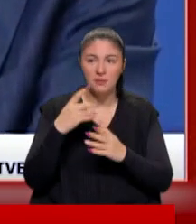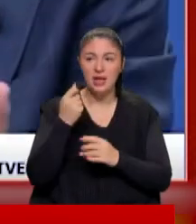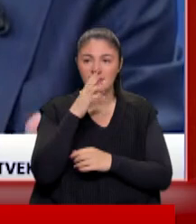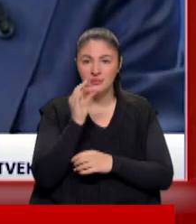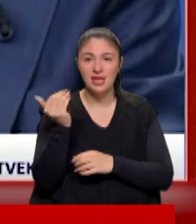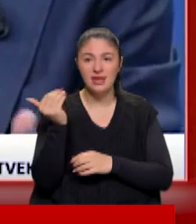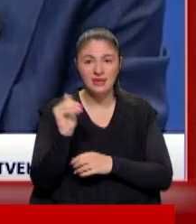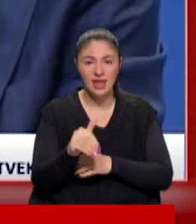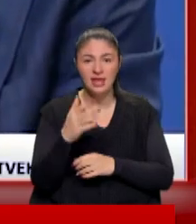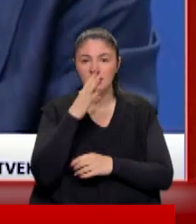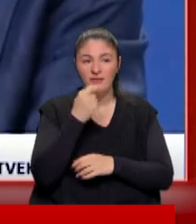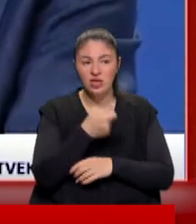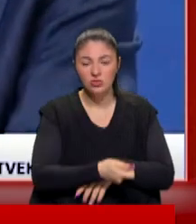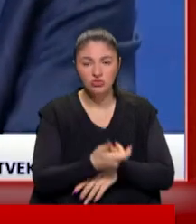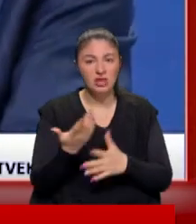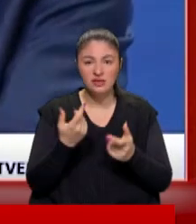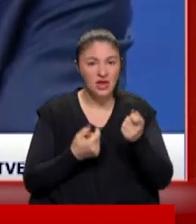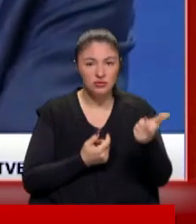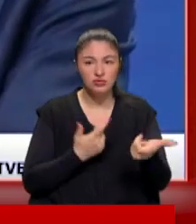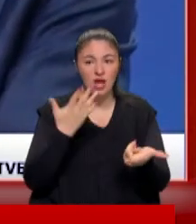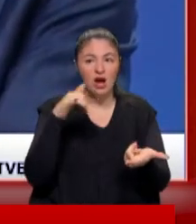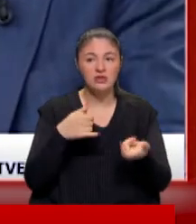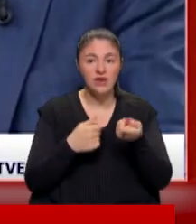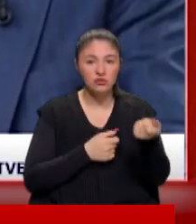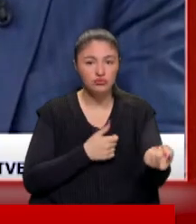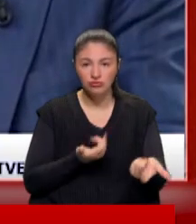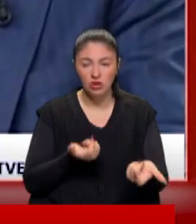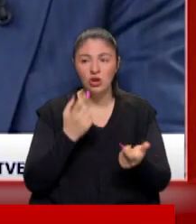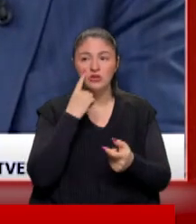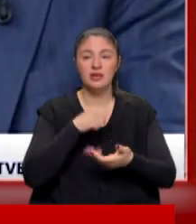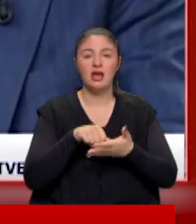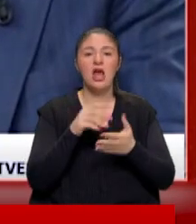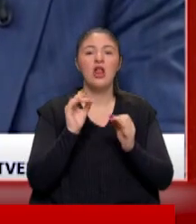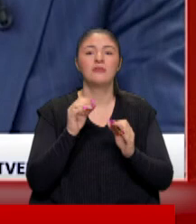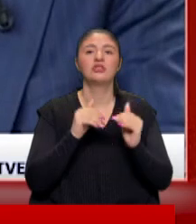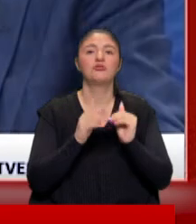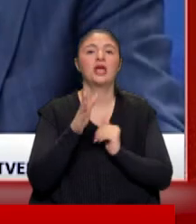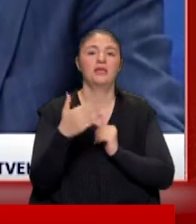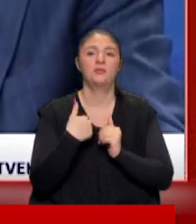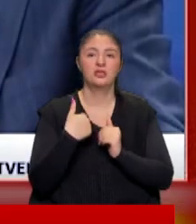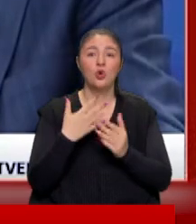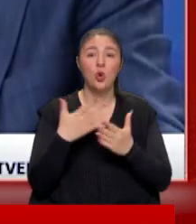kimin? Nereden geldi? Kime veriyorsun? Nasıl veriyorsun? Ne hakla veriyorsun? Cumhuriyet tarihinin en önemli seçimine gittik biz.